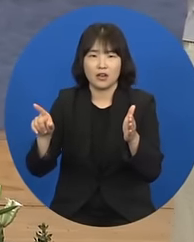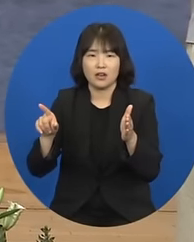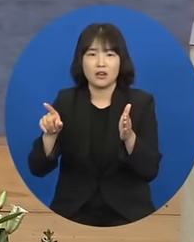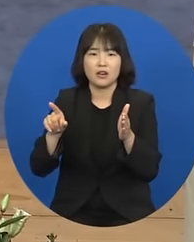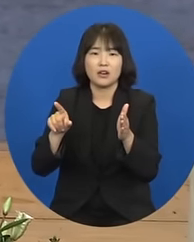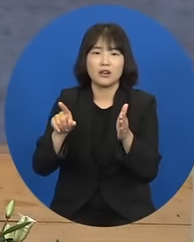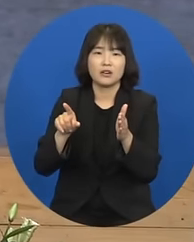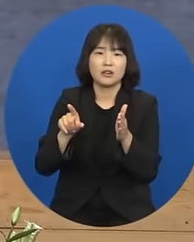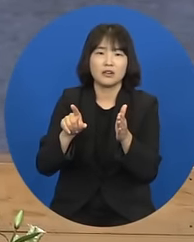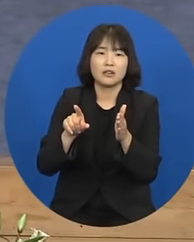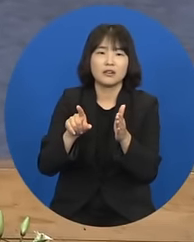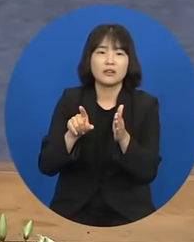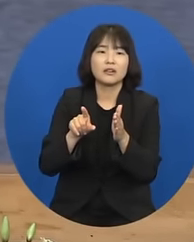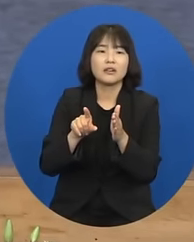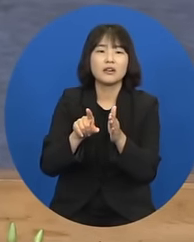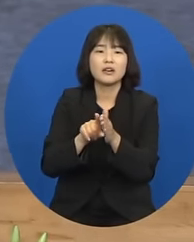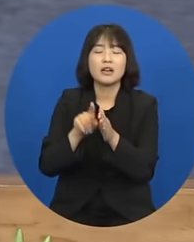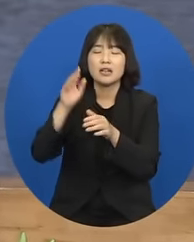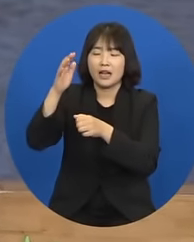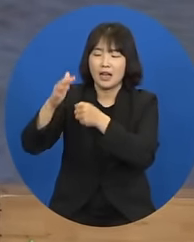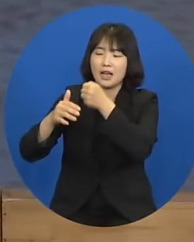믿어